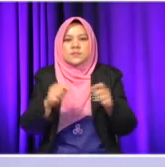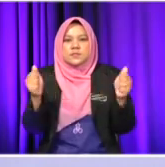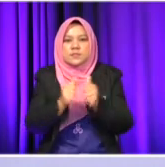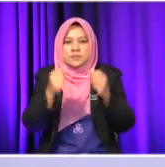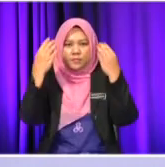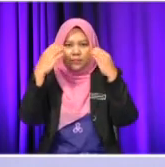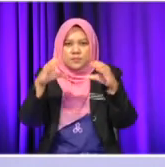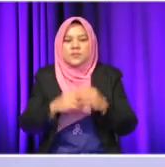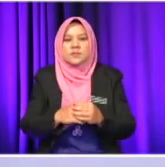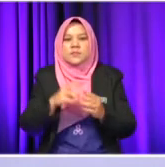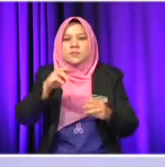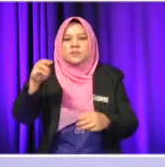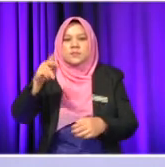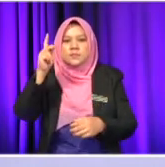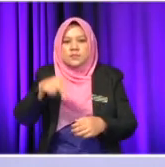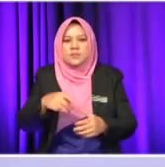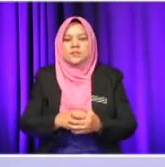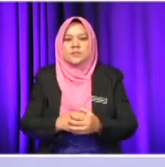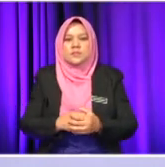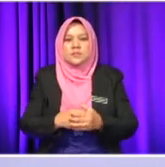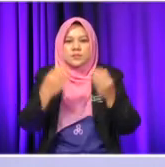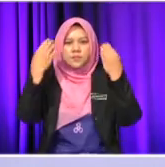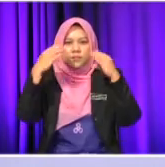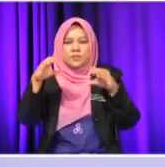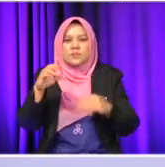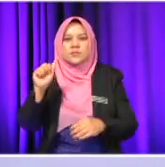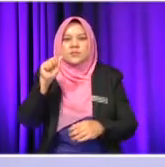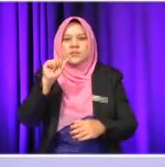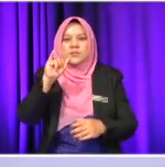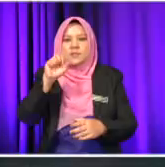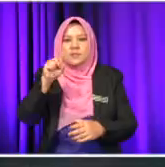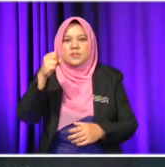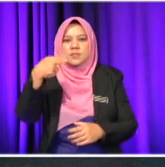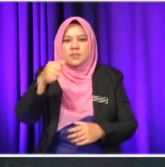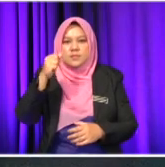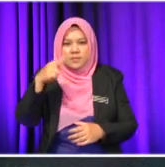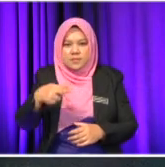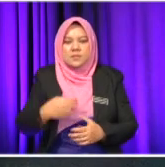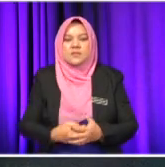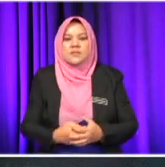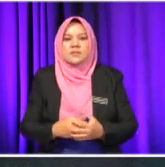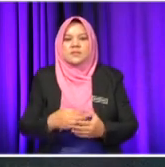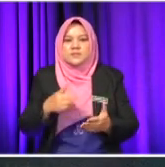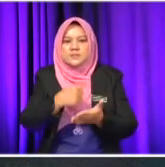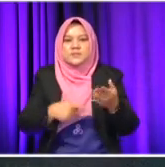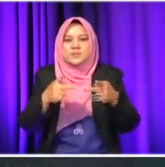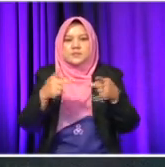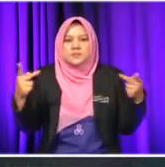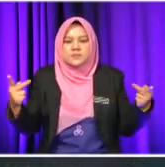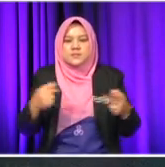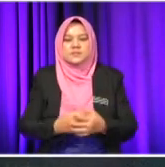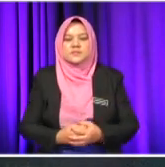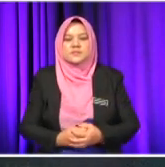hebat Saya pasti mudah-murid sudah tahu siapa beliau Inilah kita ada CEO Aisyah Assalamualaikum apa kabar Assalamualaikum